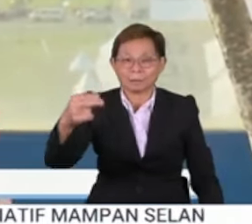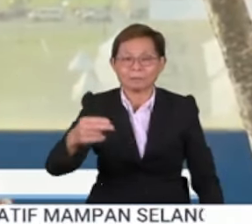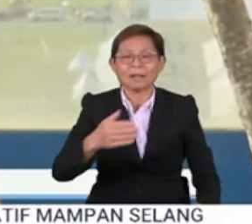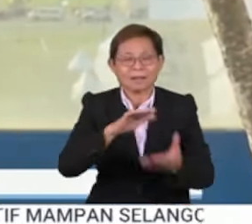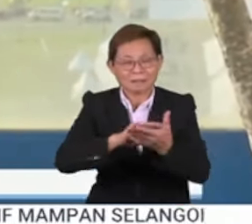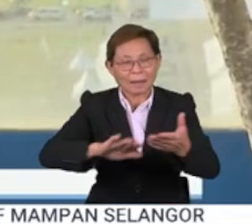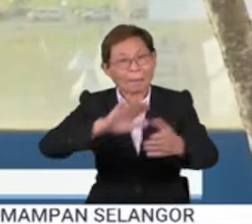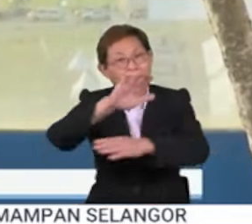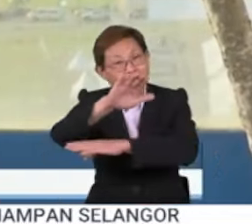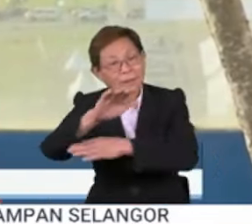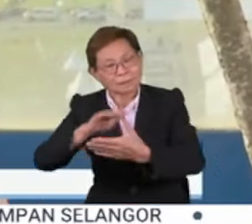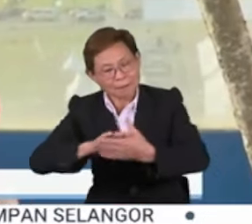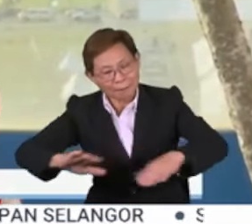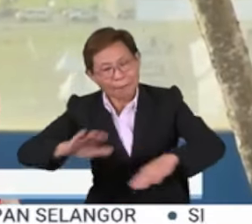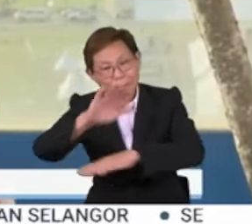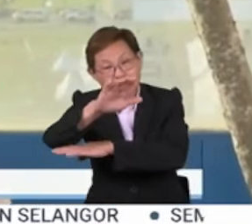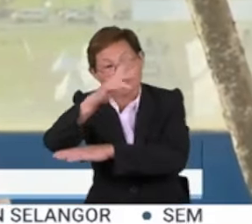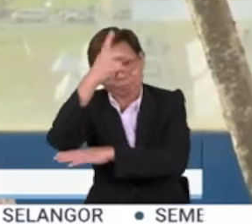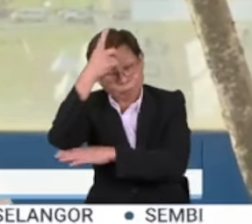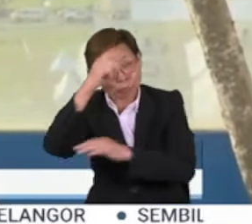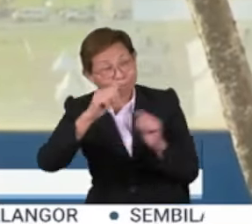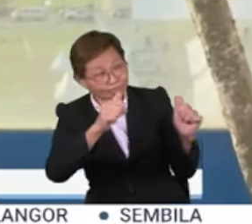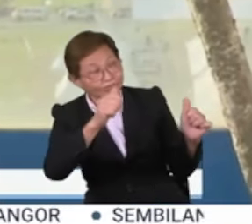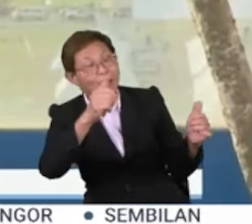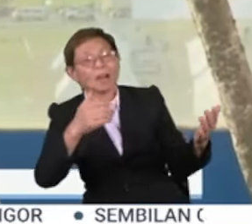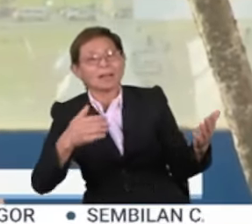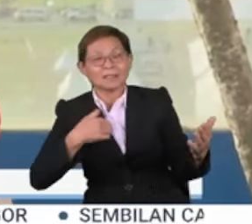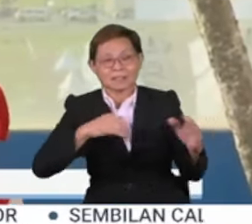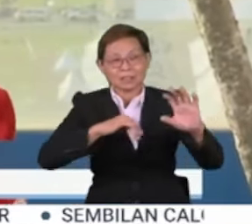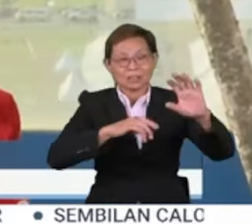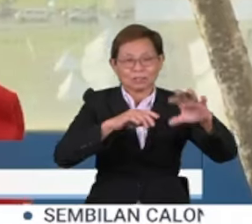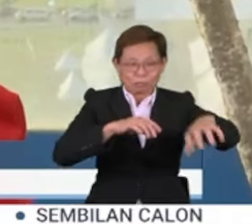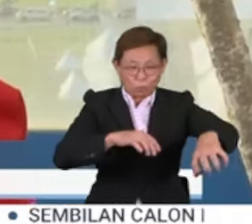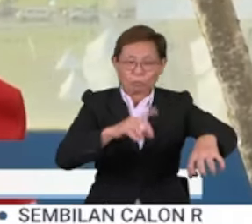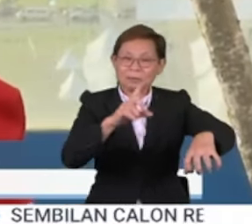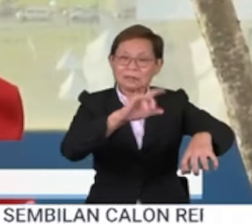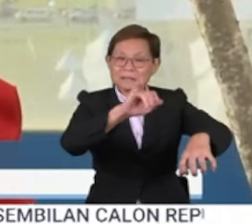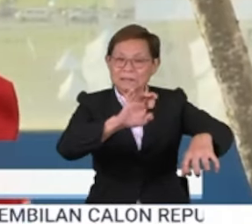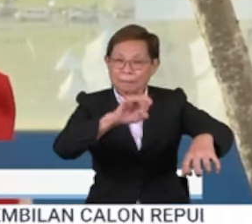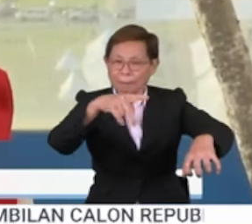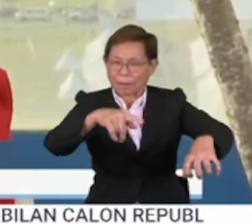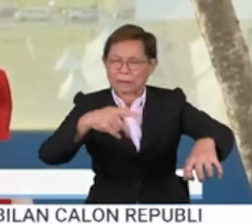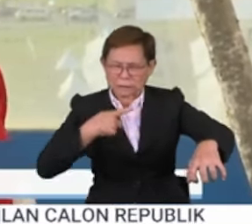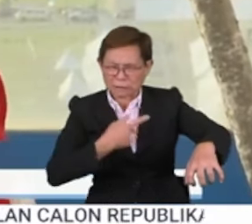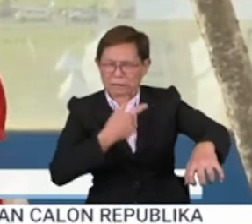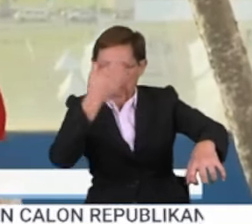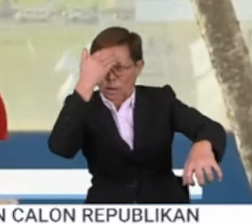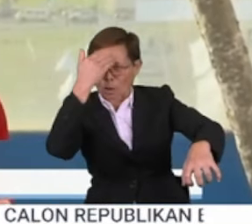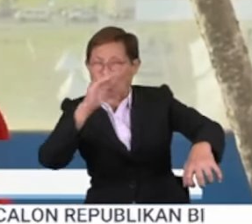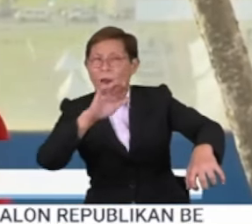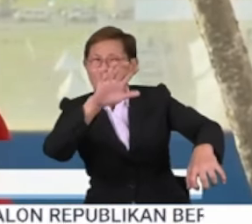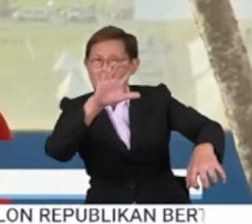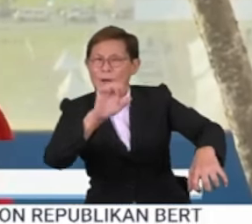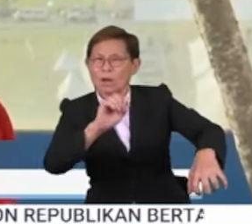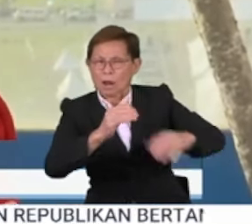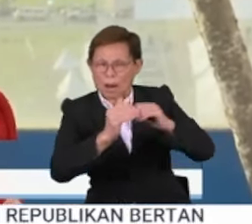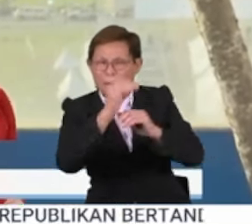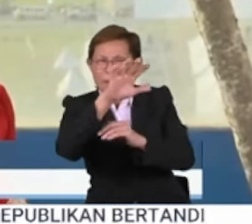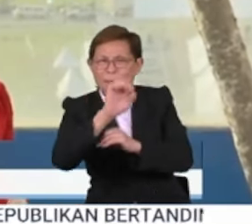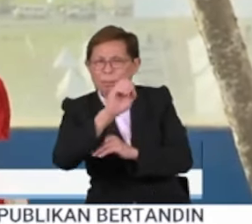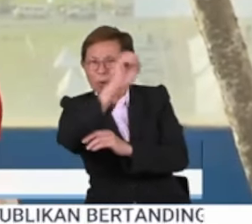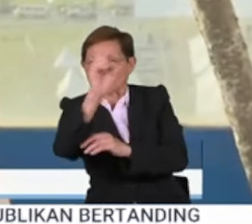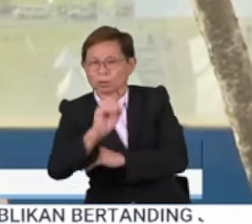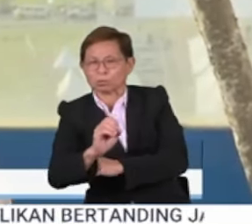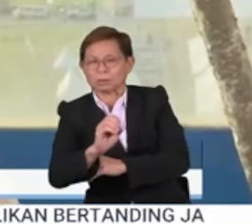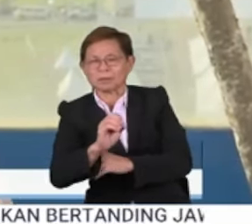sejahtera. Baik, Dato'. Memandangkan di Dun Jepak, kita telah ambil maklum bahawa kira-kira lebih 50% pengundi muda di Dun